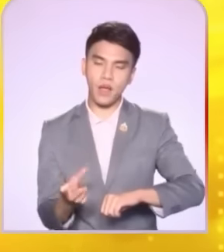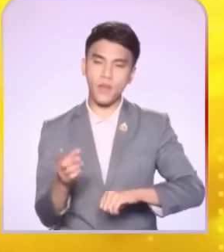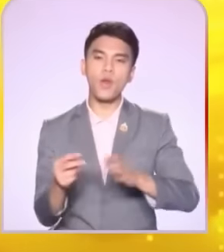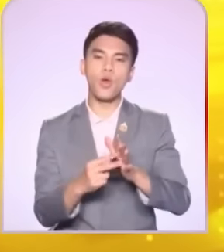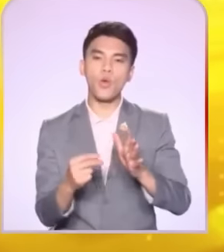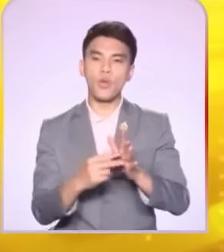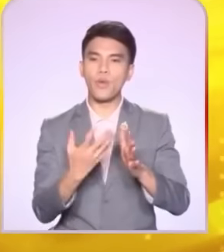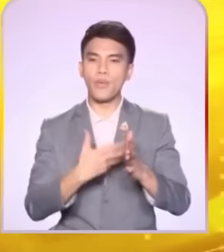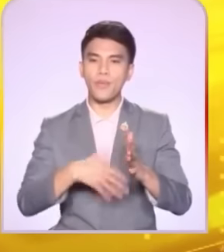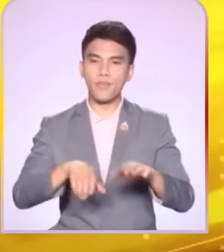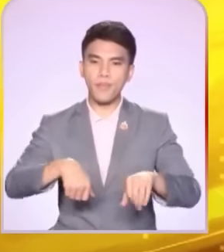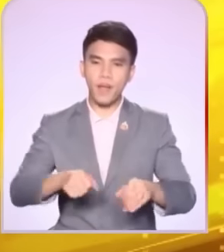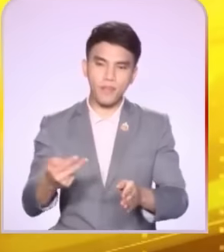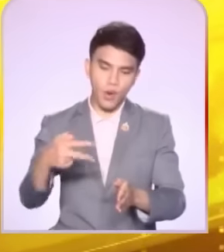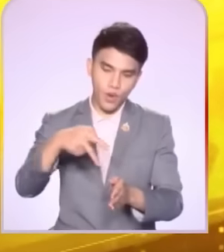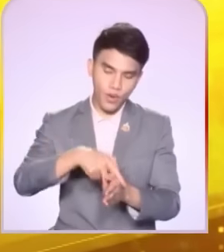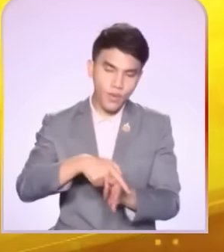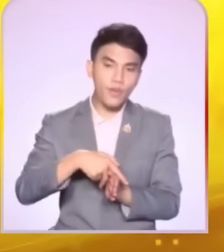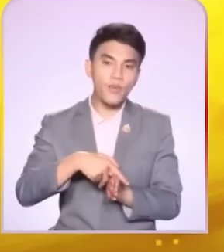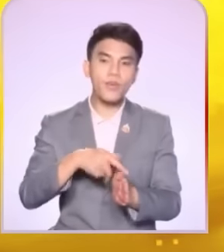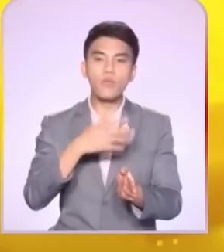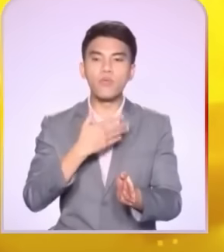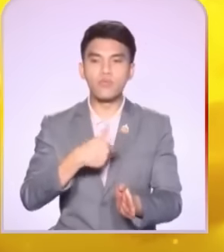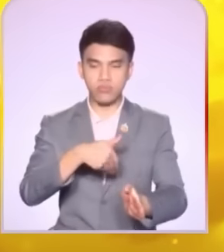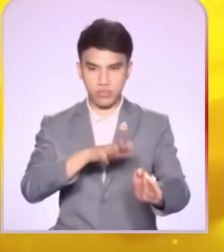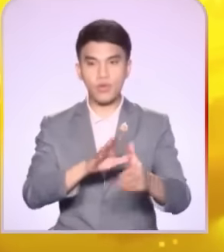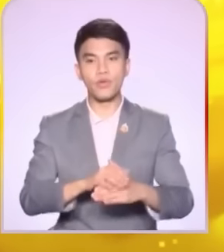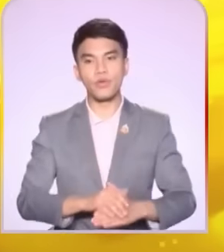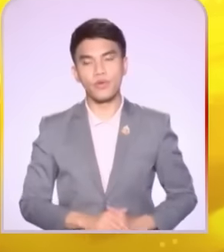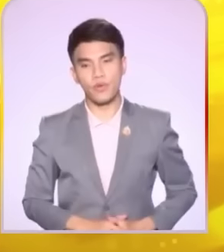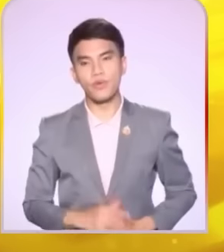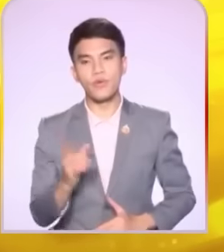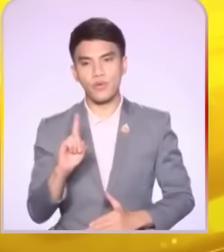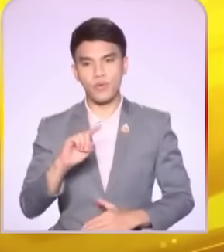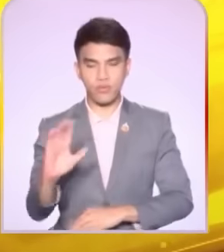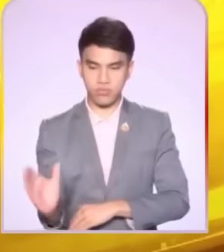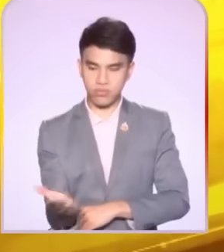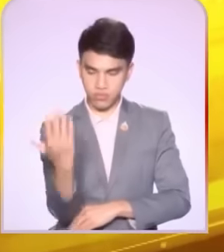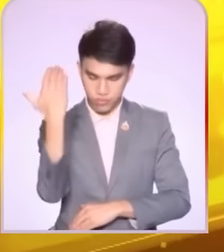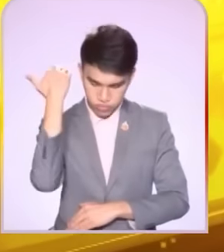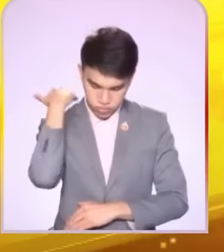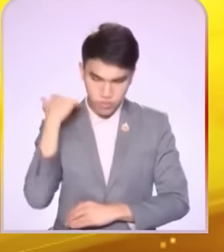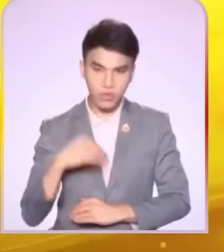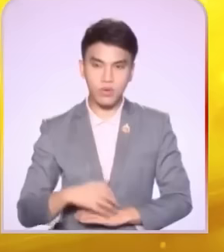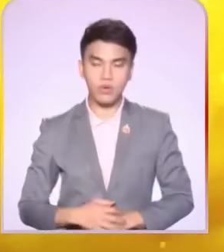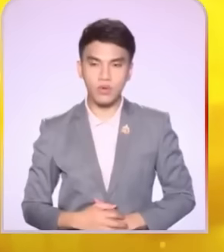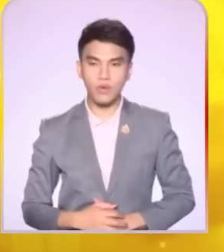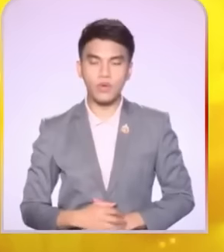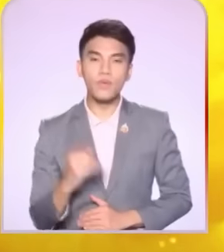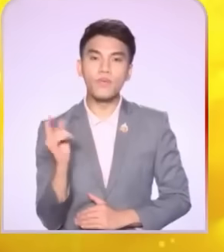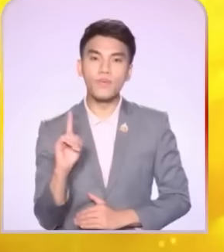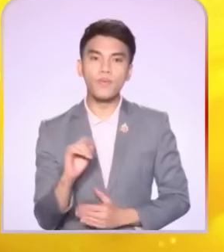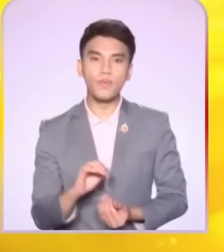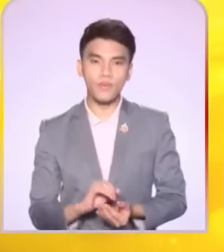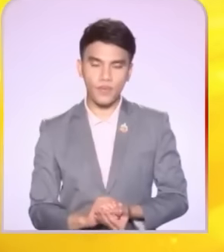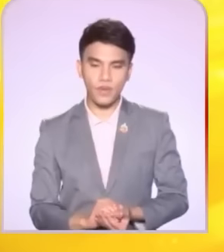ออกจากห้างไปขี่รถจักรยานยนต ์ ไม่ทราบแผ่นป้ายทะเบียนหนีไปเหตุการณ์เกิดขึ้นเมื่อช่วงเช้าที่ผ่านมานี่เองนะคะห้างสรรพสิน